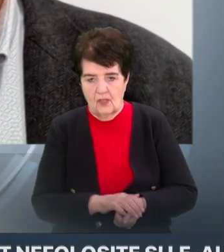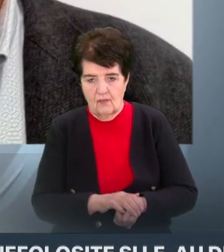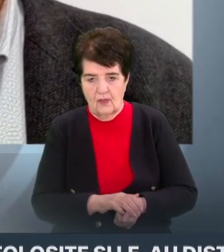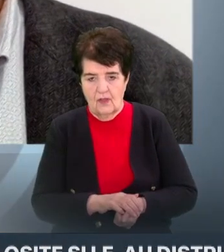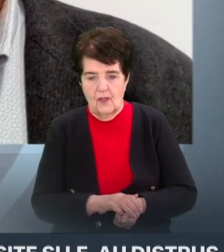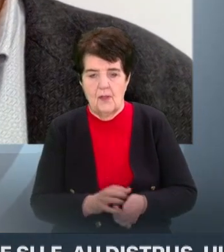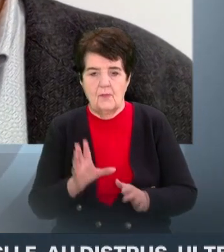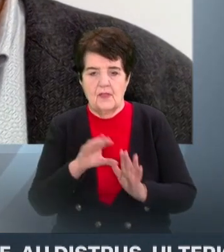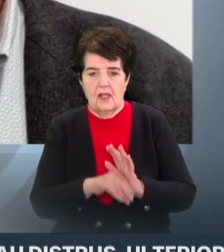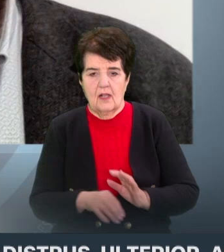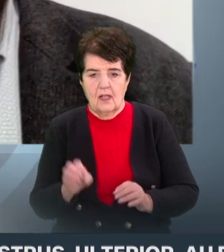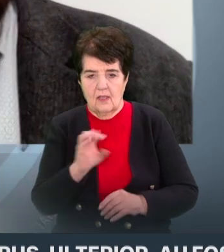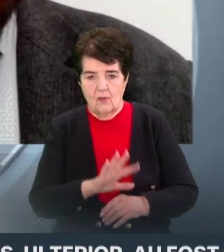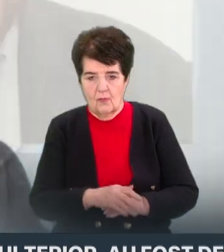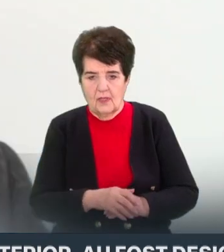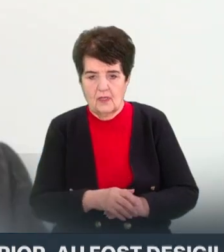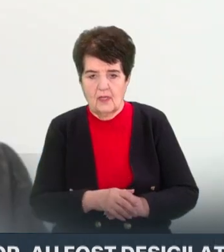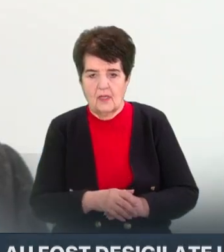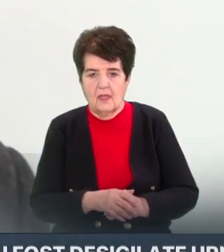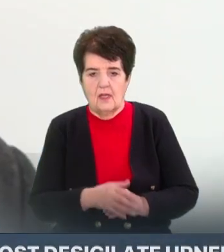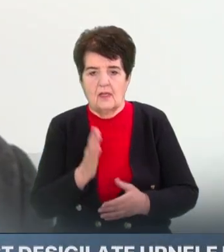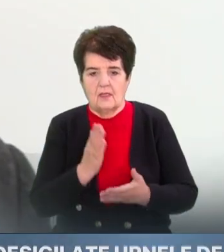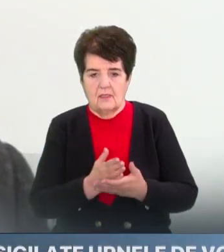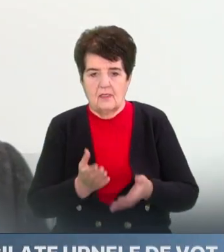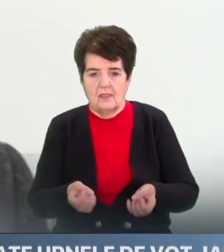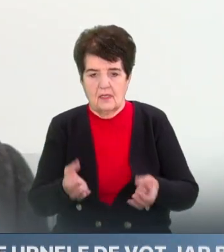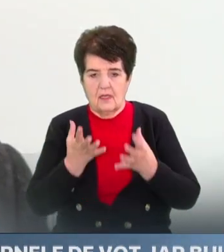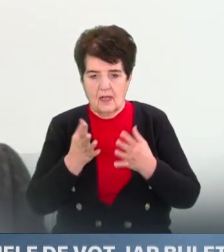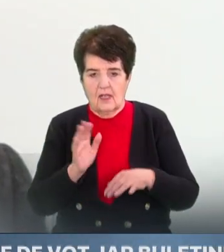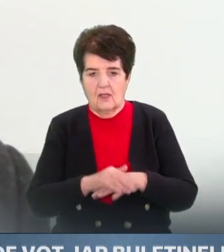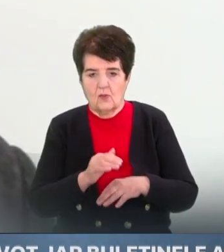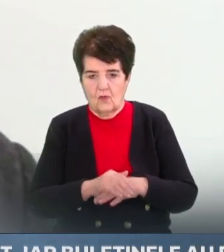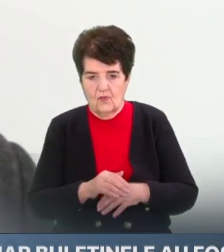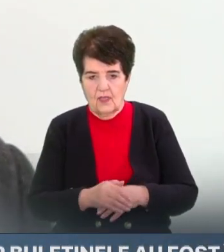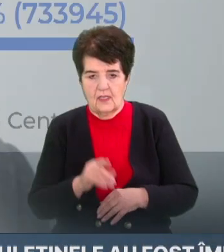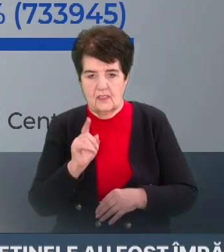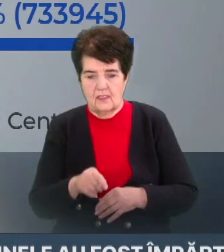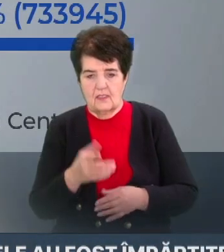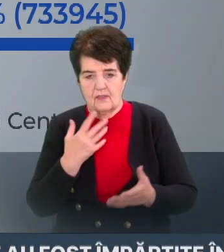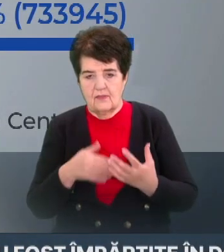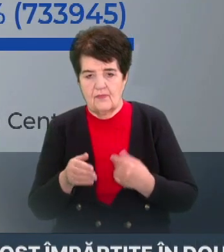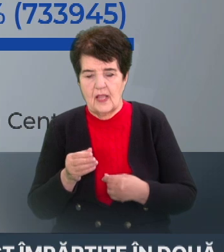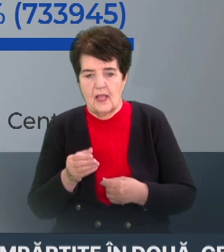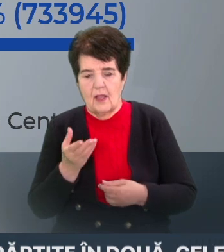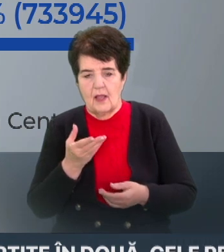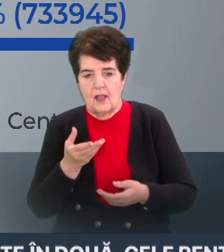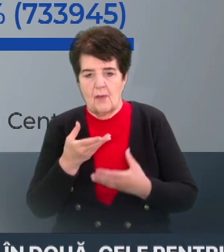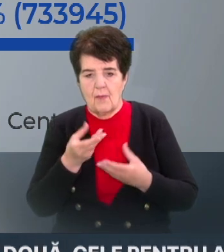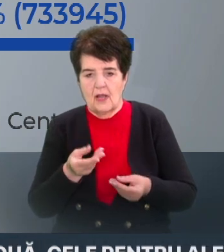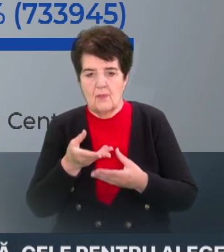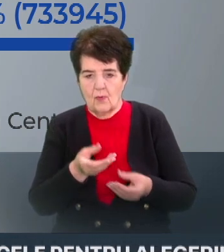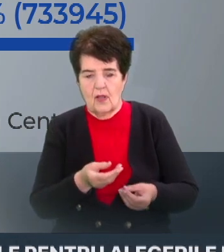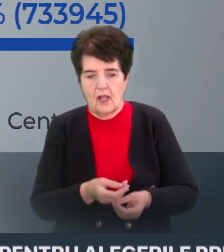pentru integrare europeană. Sunt clar dovezi ale implicării Federației Ruse în manipularea